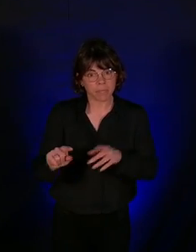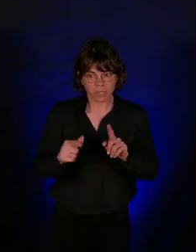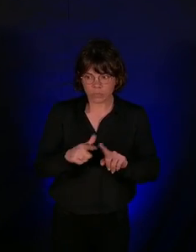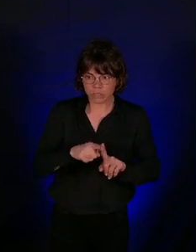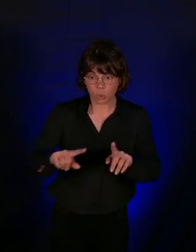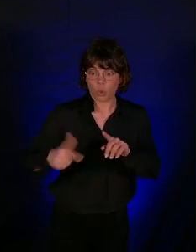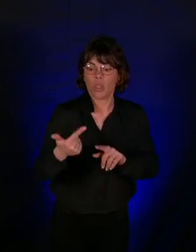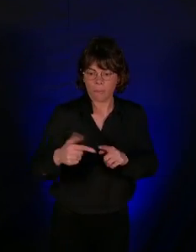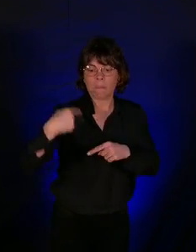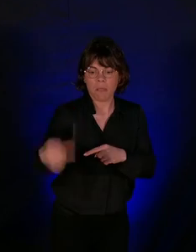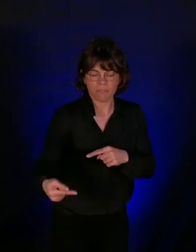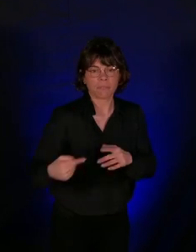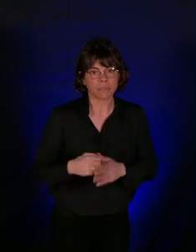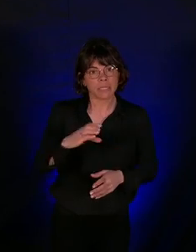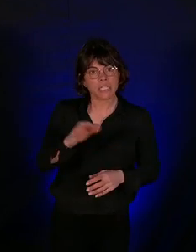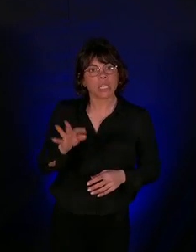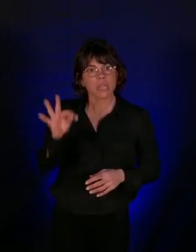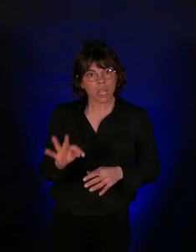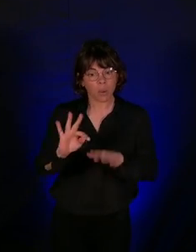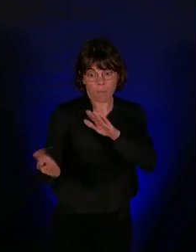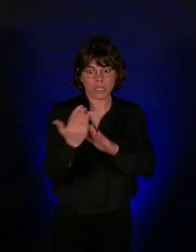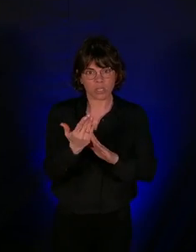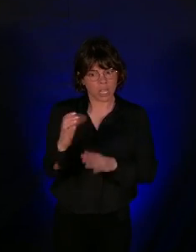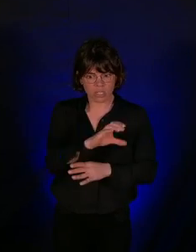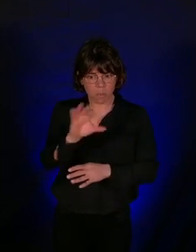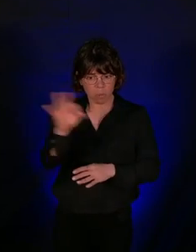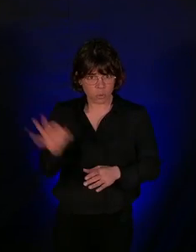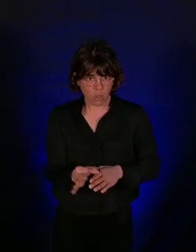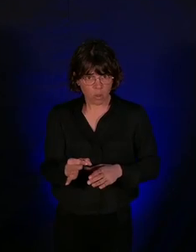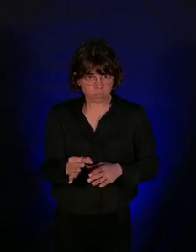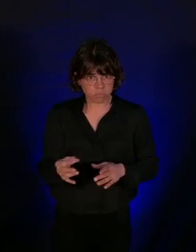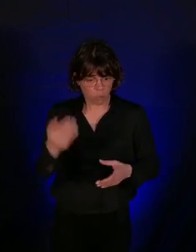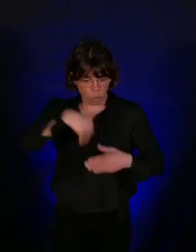collège la CGT est représentative à 100 chez